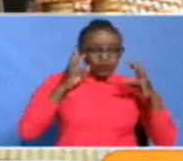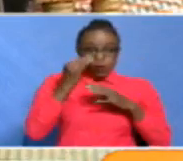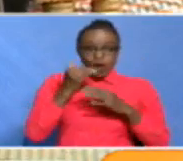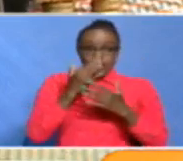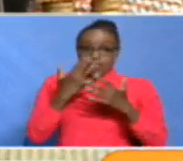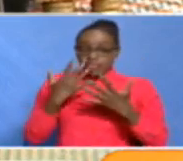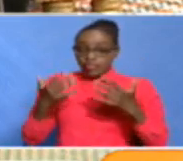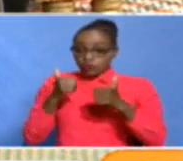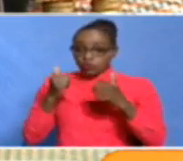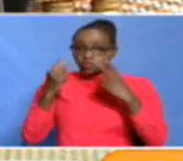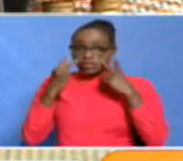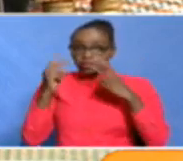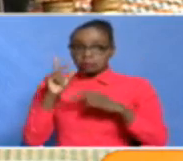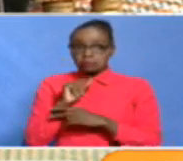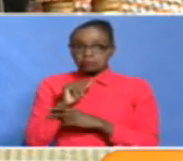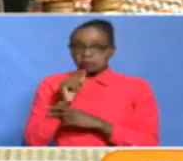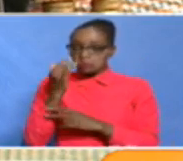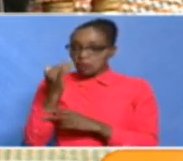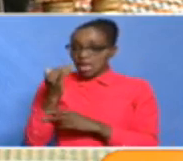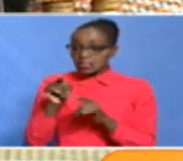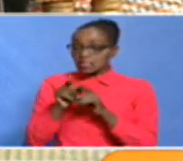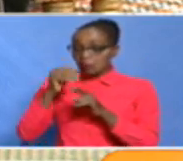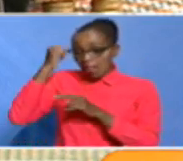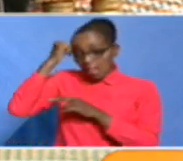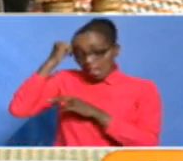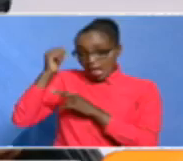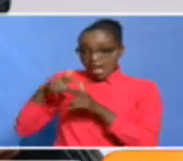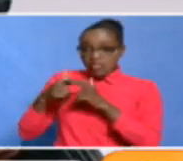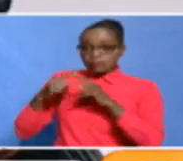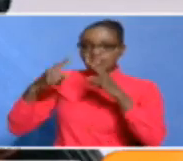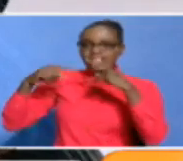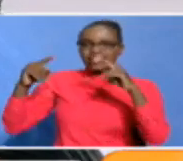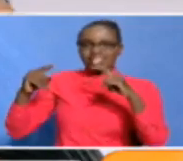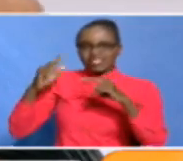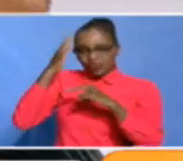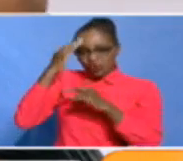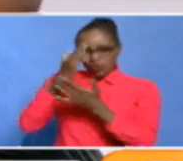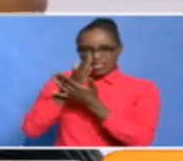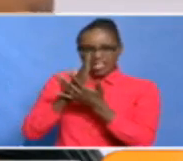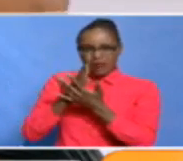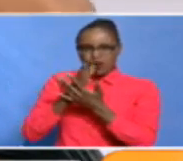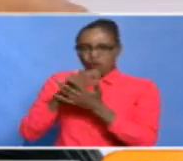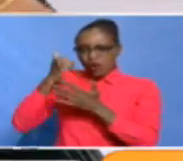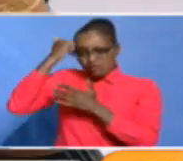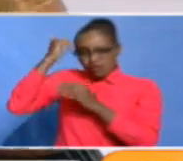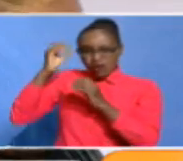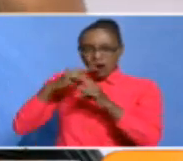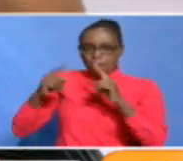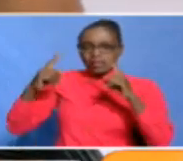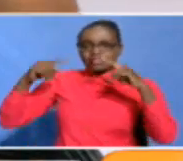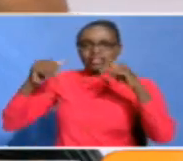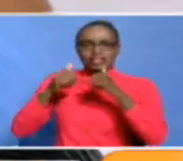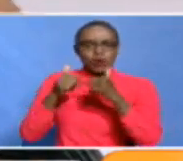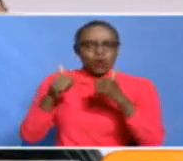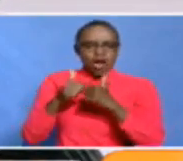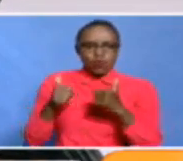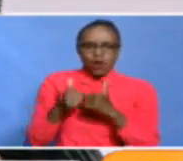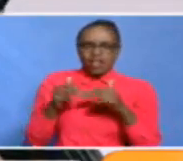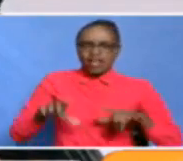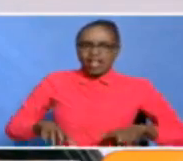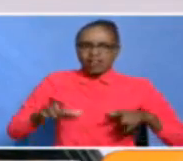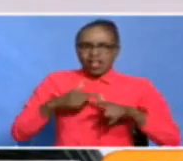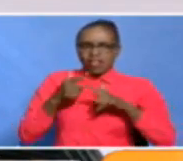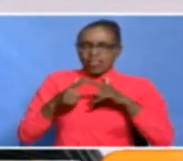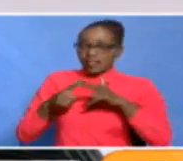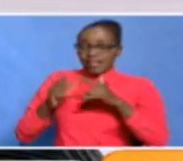ambayo wameyaona. Licha hata uko kusoma kule kufanikiwa. Unajua kuna wengine ambao hawakusoma lakini akafanikiwa kimaisha, hata akashinda